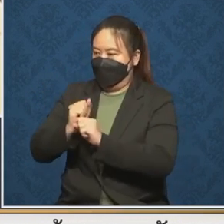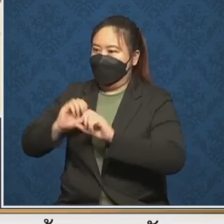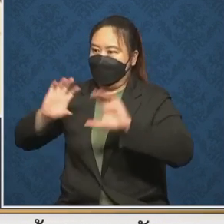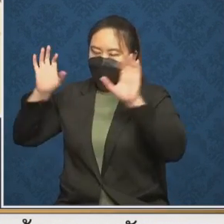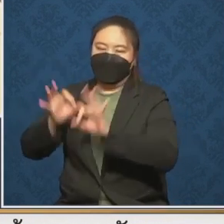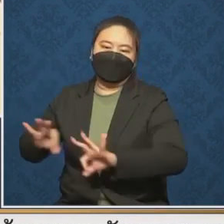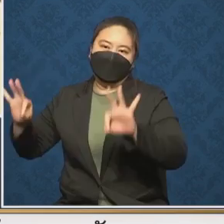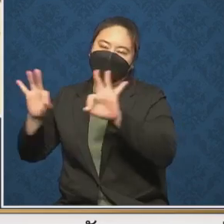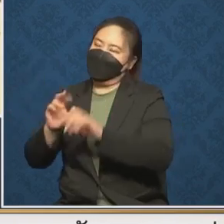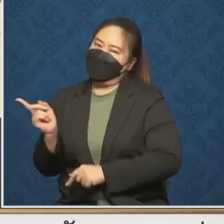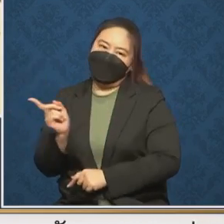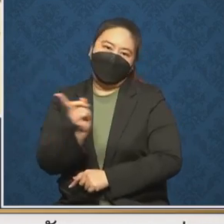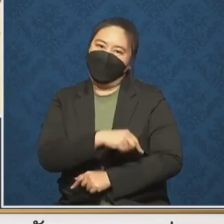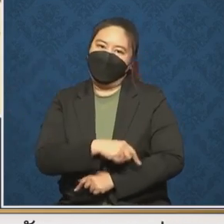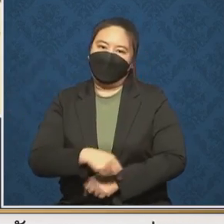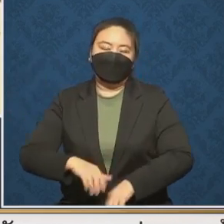ขอบคุมากั่านท่านครับขอบคุณครับ